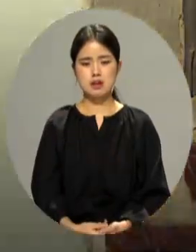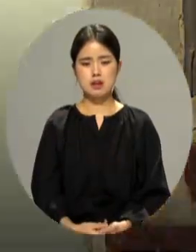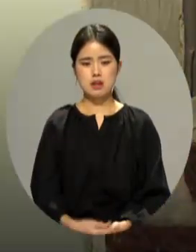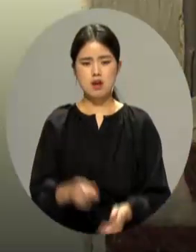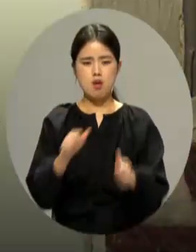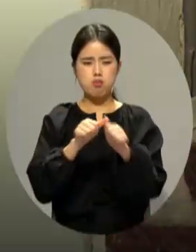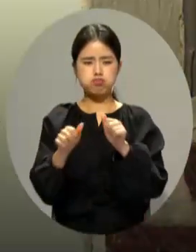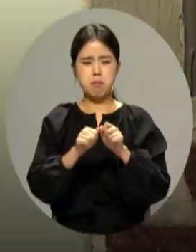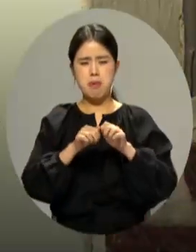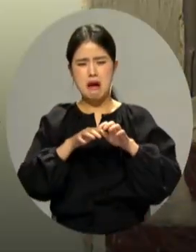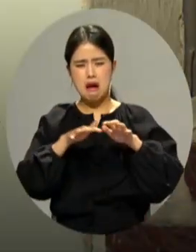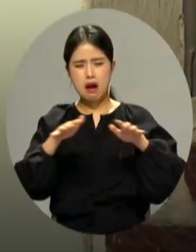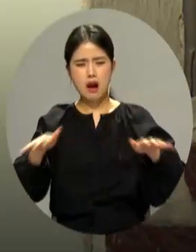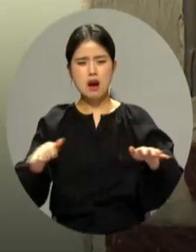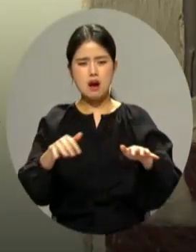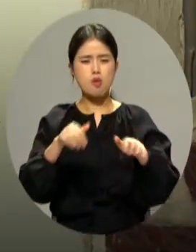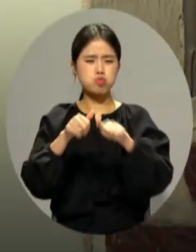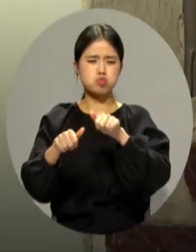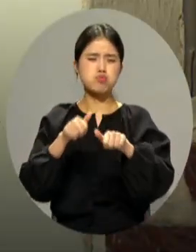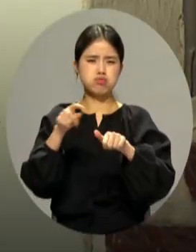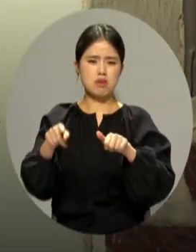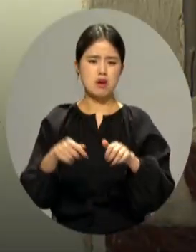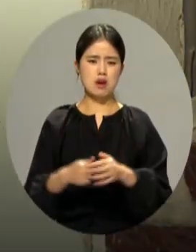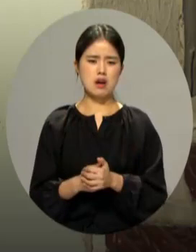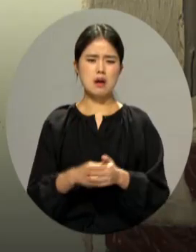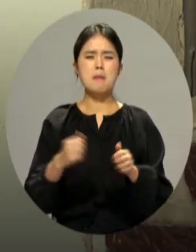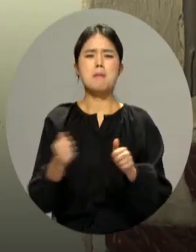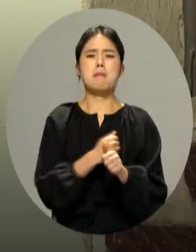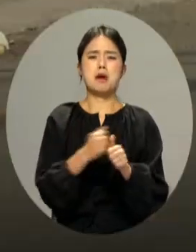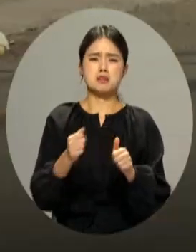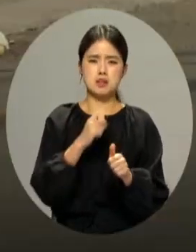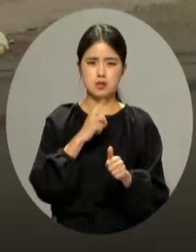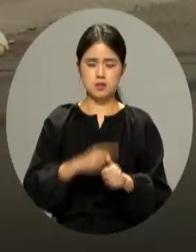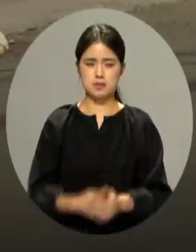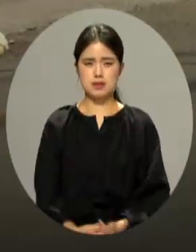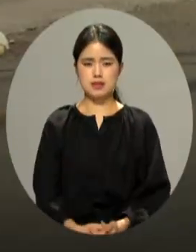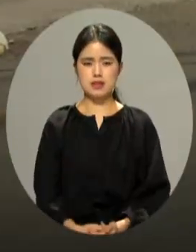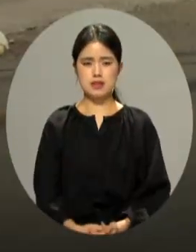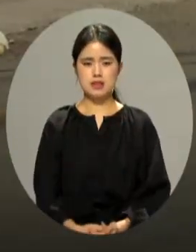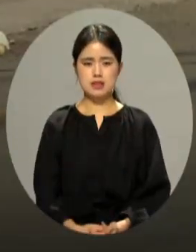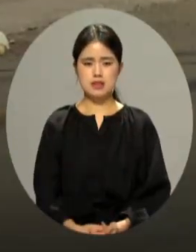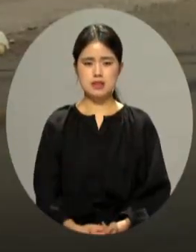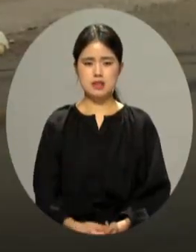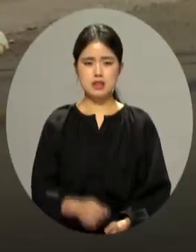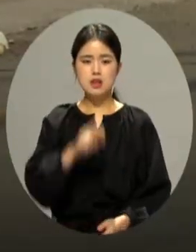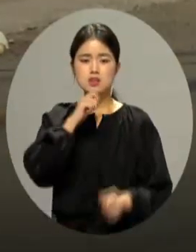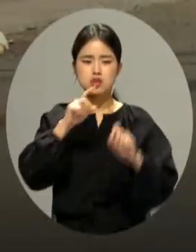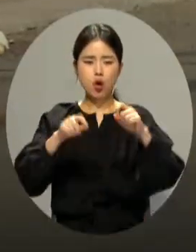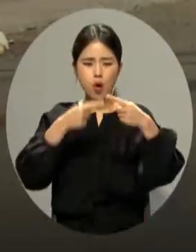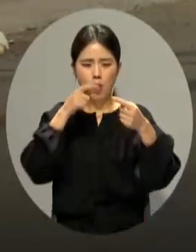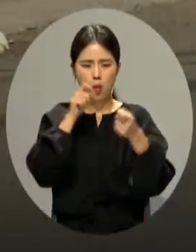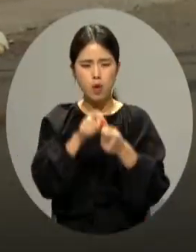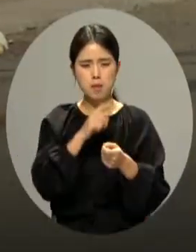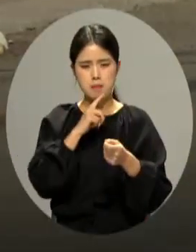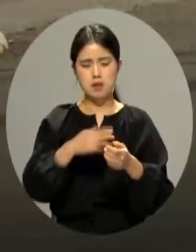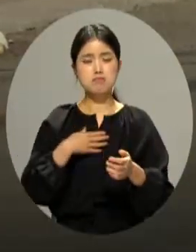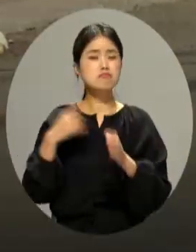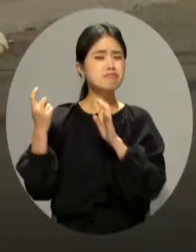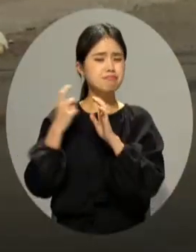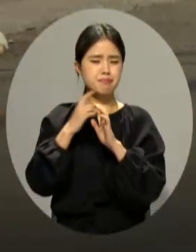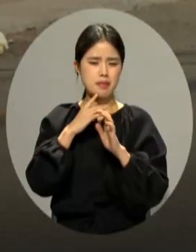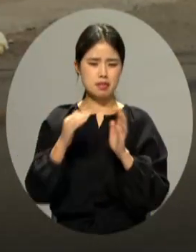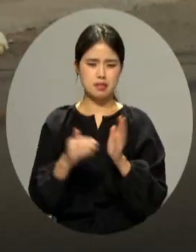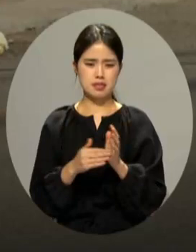소문이 났다니까 소문이 그렇게. 그런데 그게 말렸다. 술을 며칠 내지는 못 들으니까. 나 그렇게